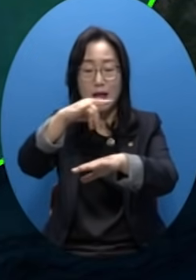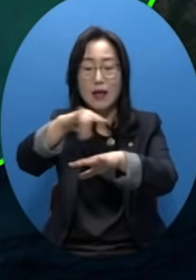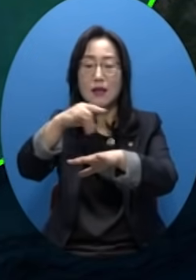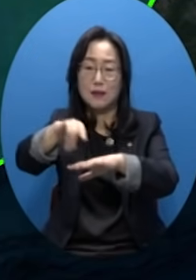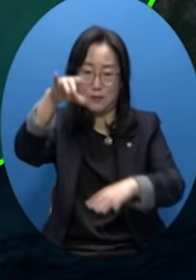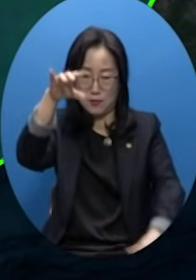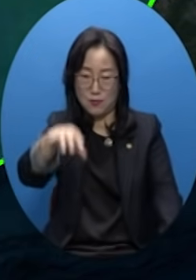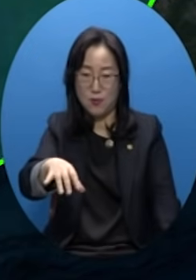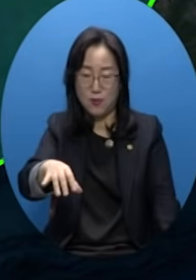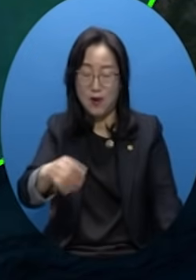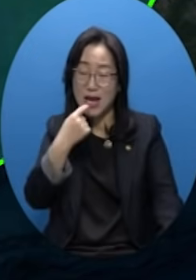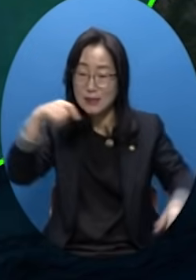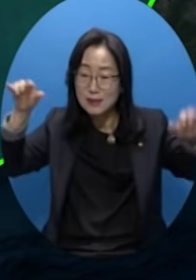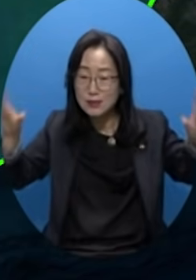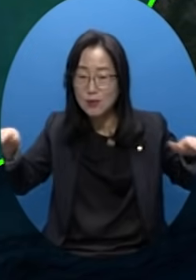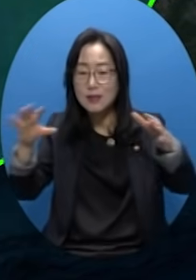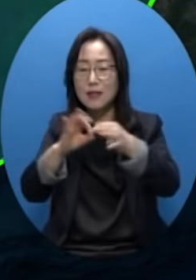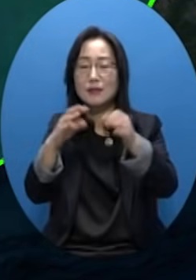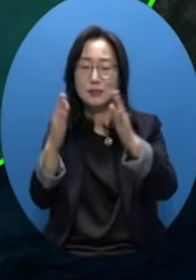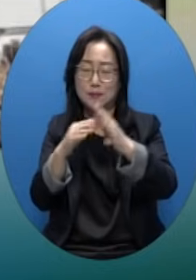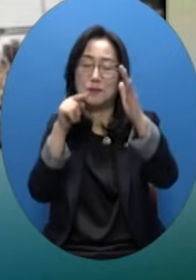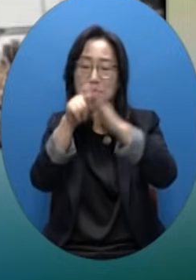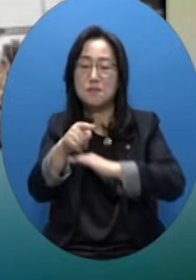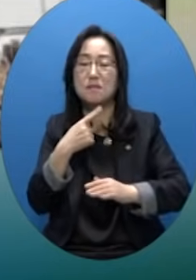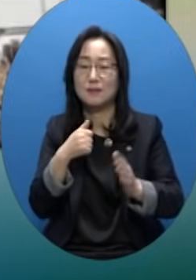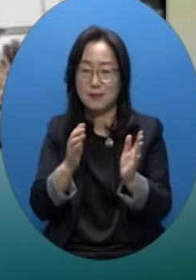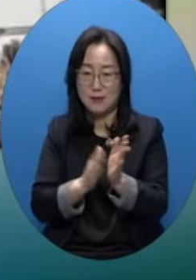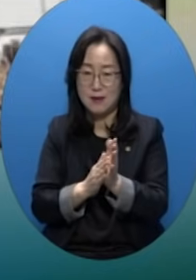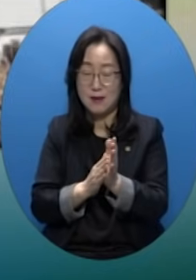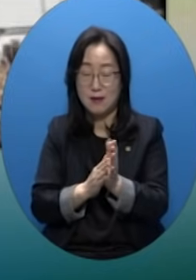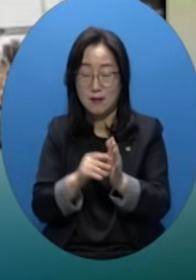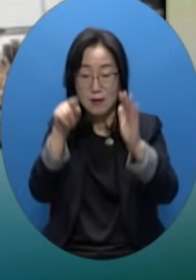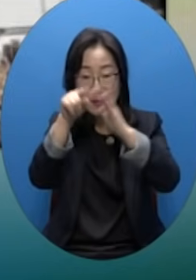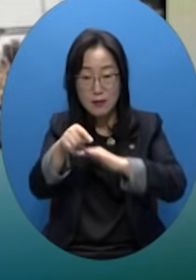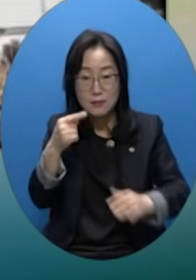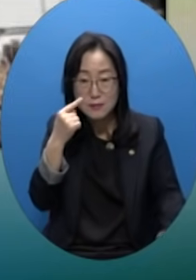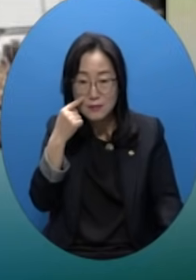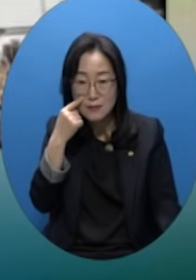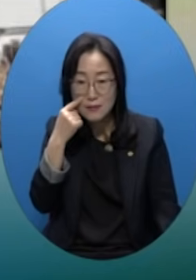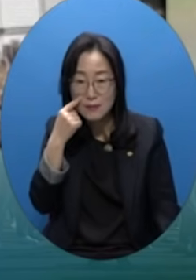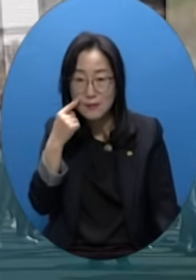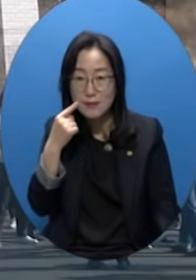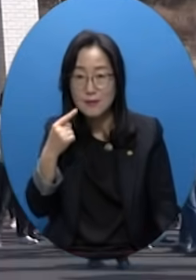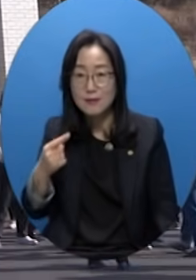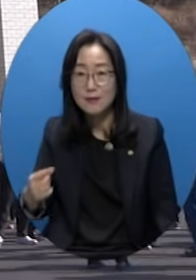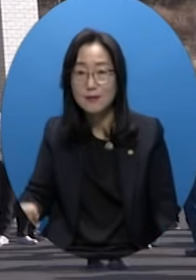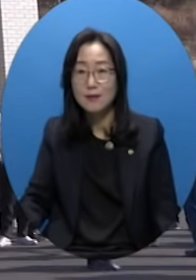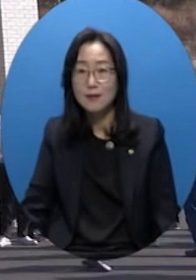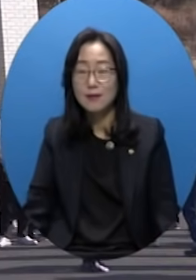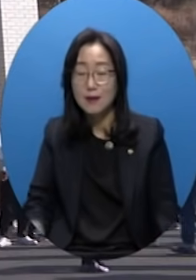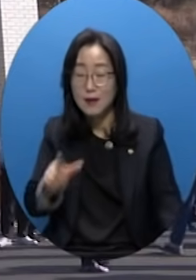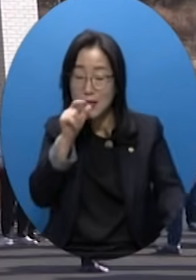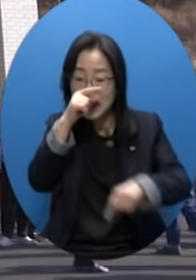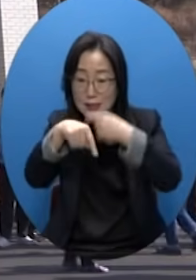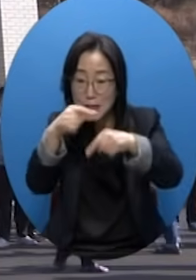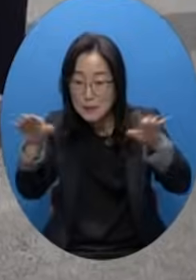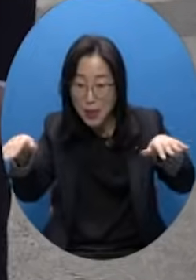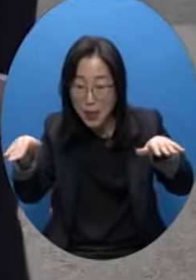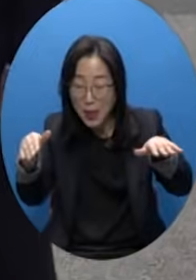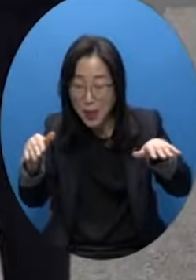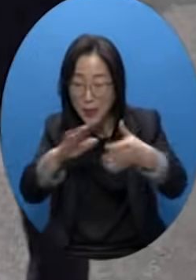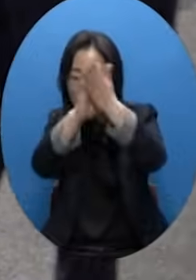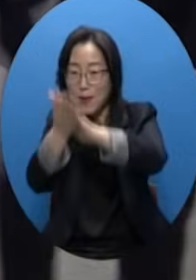있는 천사의 집을 방문했습니다 거기에 가보니까 참 졌다가 독수리 밖엔